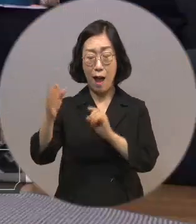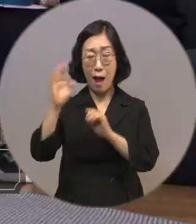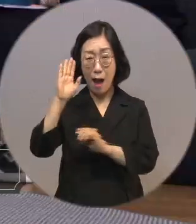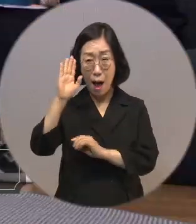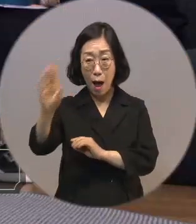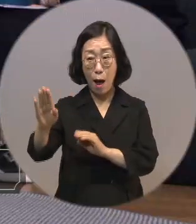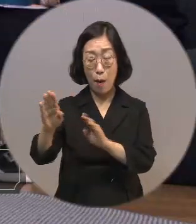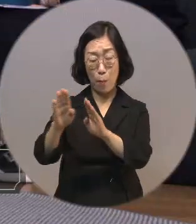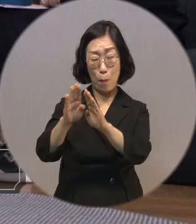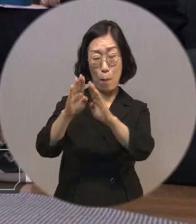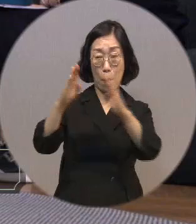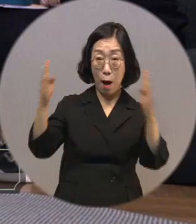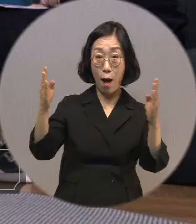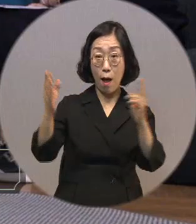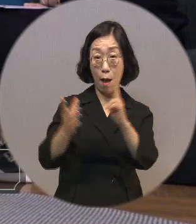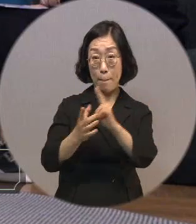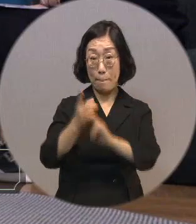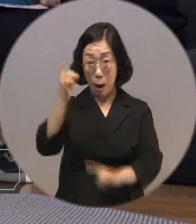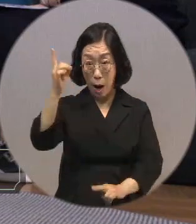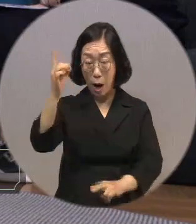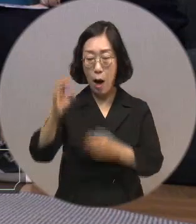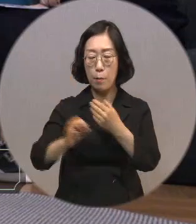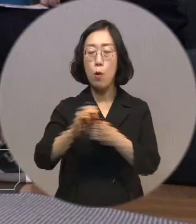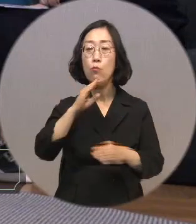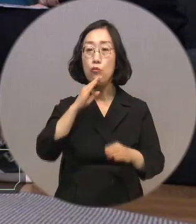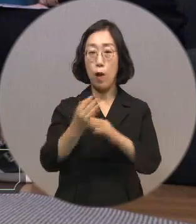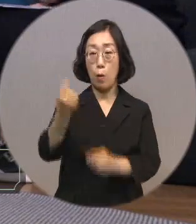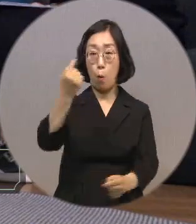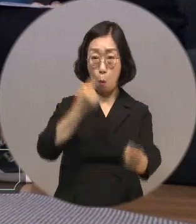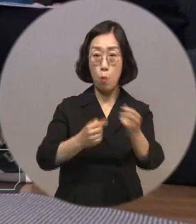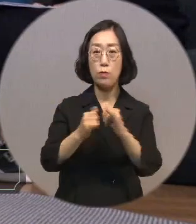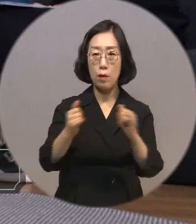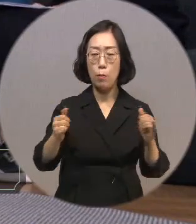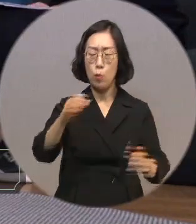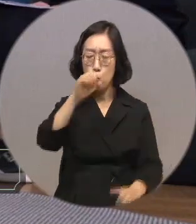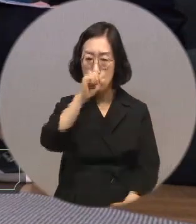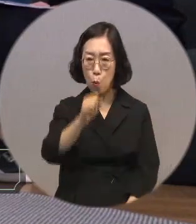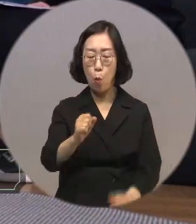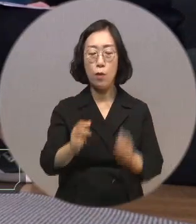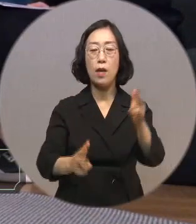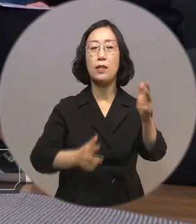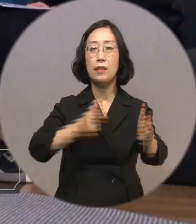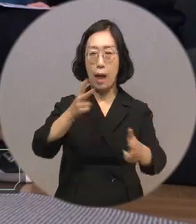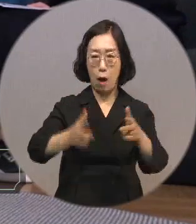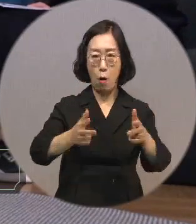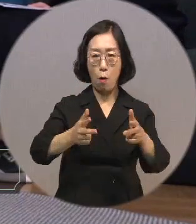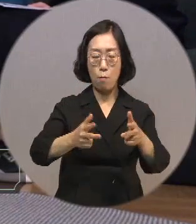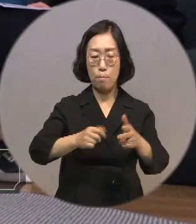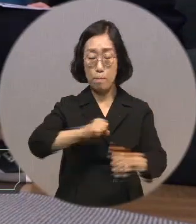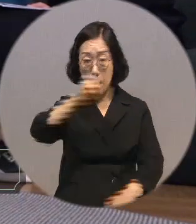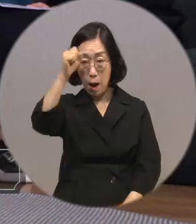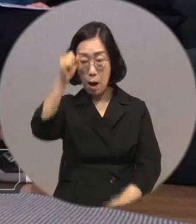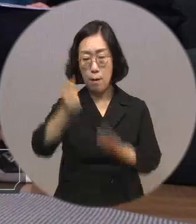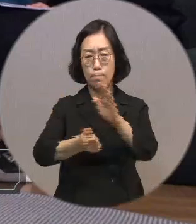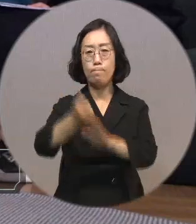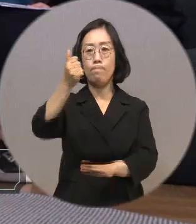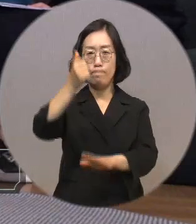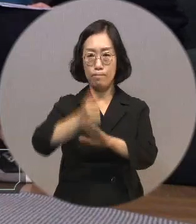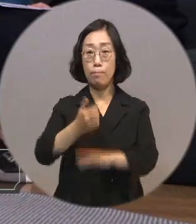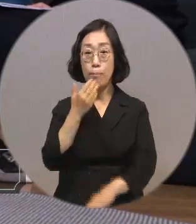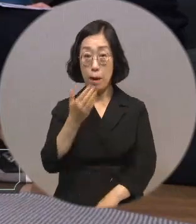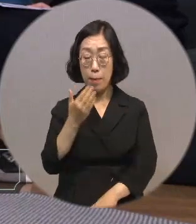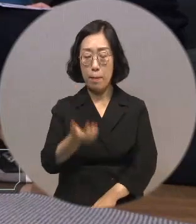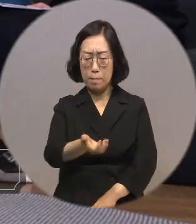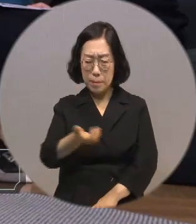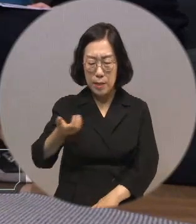순간 북에서 오신 이제 탈북민 창업가분들이 굉장히 좋은 사업들을 영위해갈 거라고 생각하고 그런 사업들을 잘 지원하고